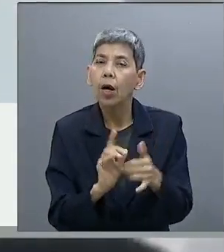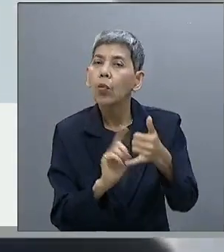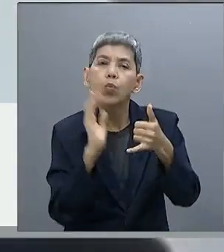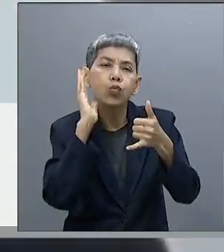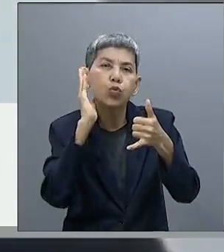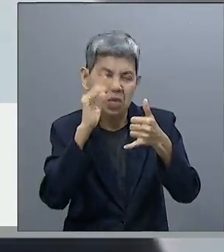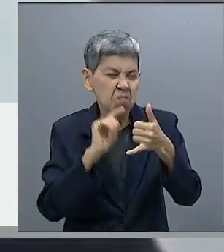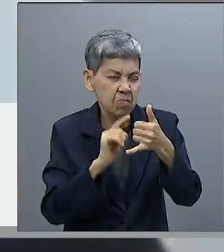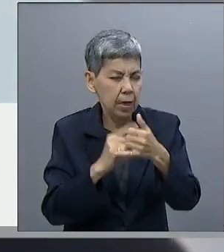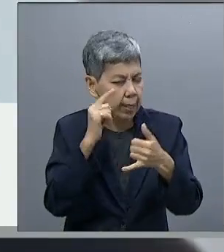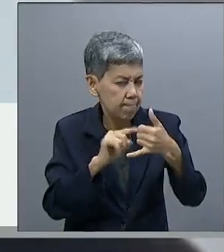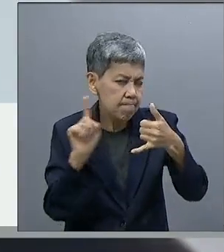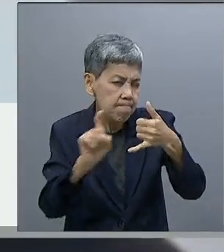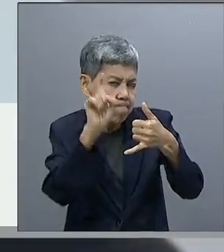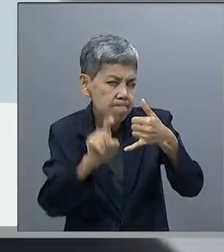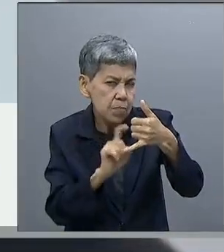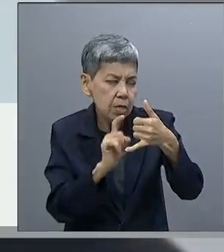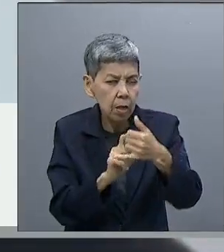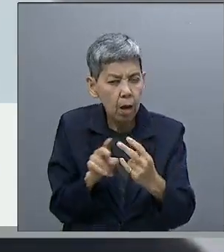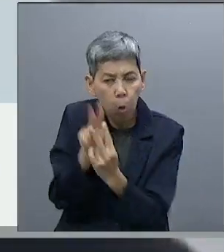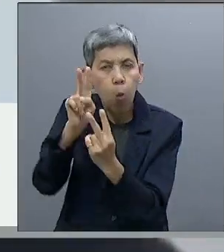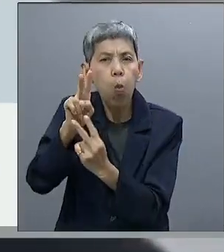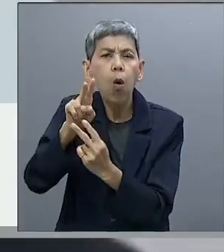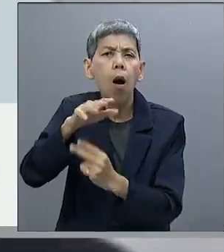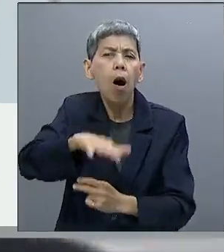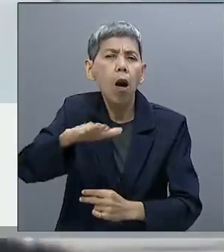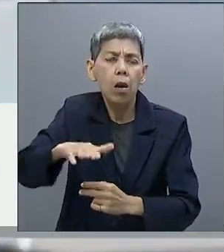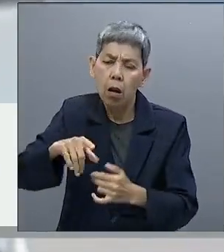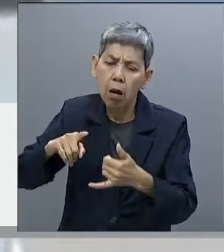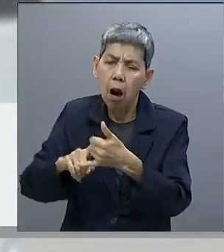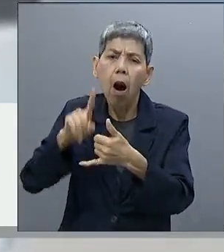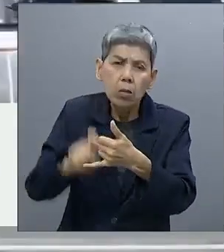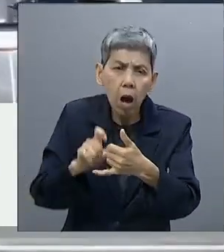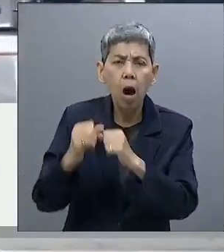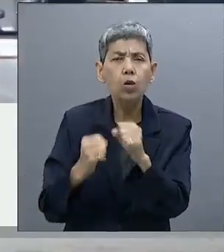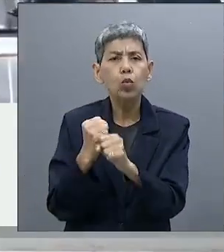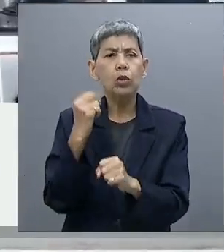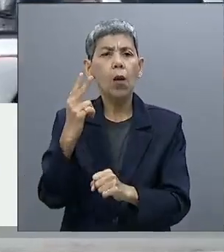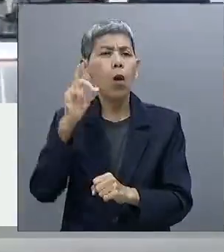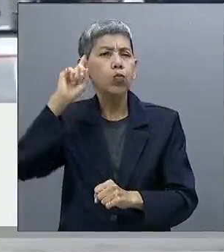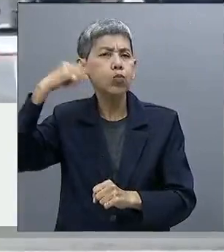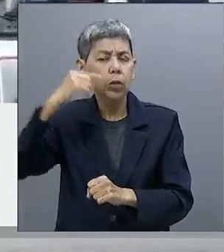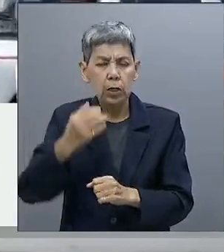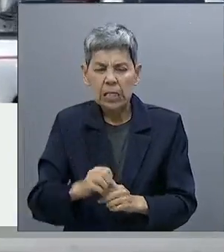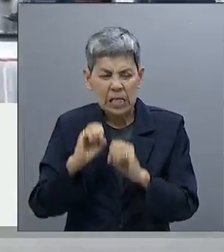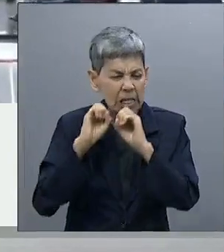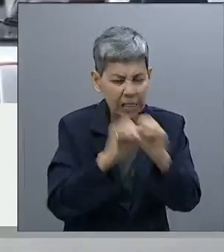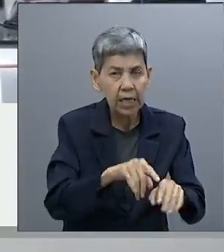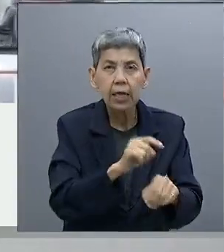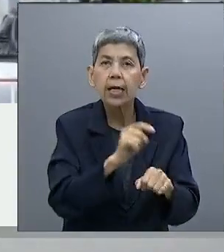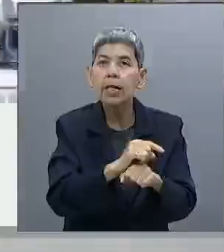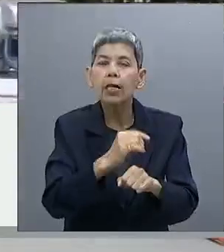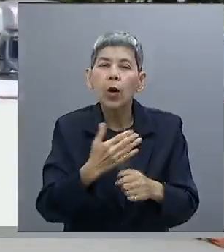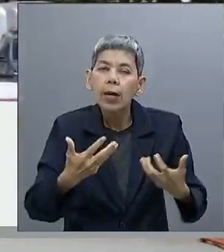ซึ่งเป็นผู้ต้องสงสัยในคดีล่วงละเมิดทางเพศและฆ่าเด็กหญิงวัย 3ขวบและนำศพไปทิ้งอำพรางบริเวณ